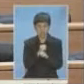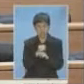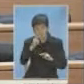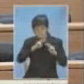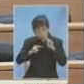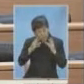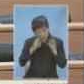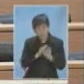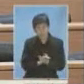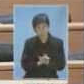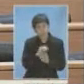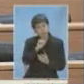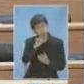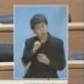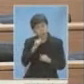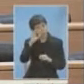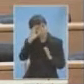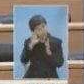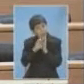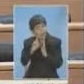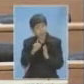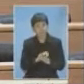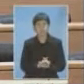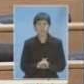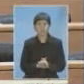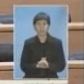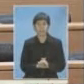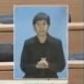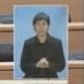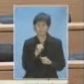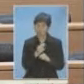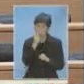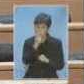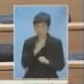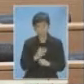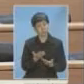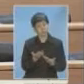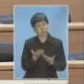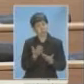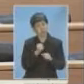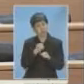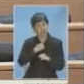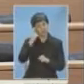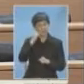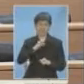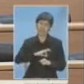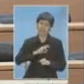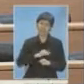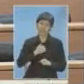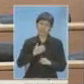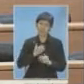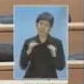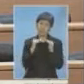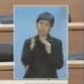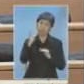มาตรวจสอบว่าส.ส.จะใช้ภาพอะไรเป็นการตรวจสอบโดยที่เป็นการผมคิดว่ามันเราไม่มีเอกสิท